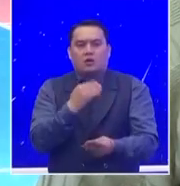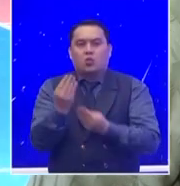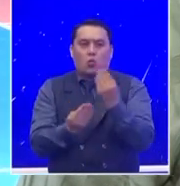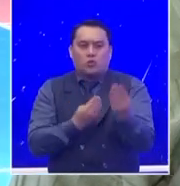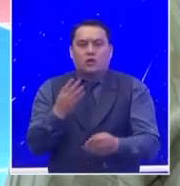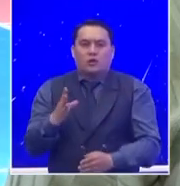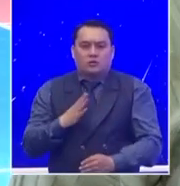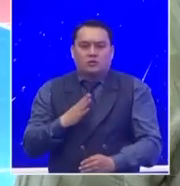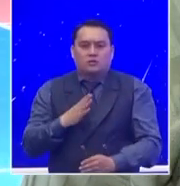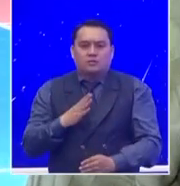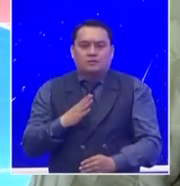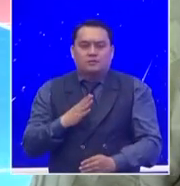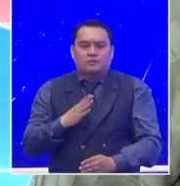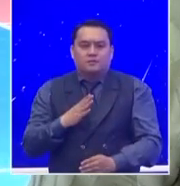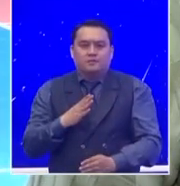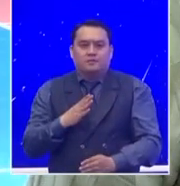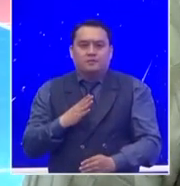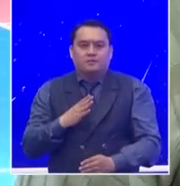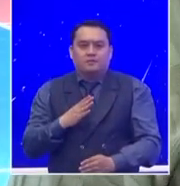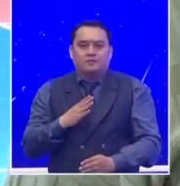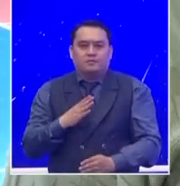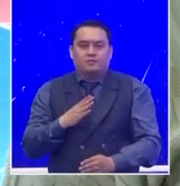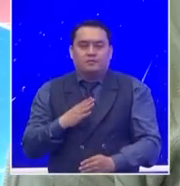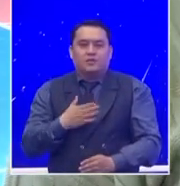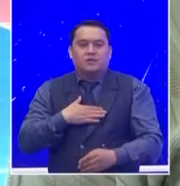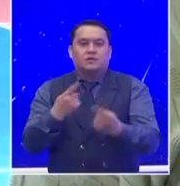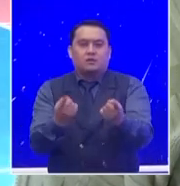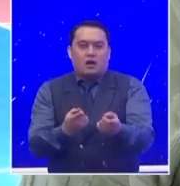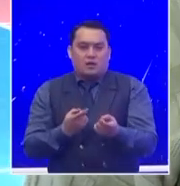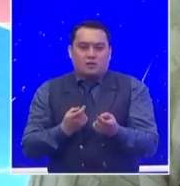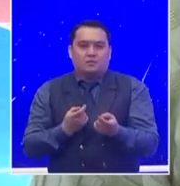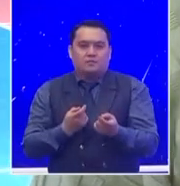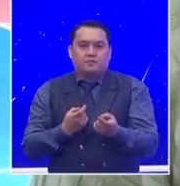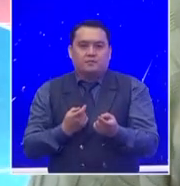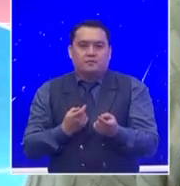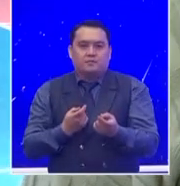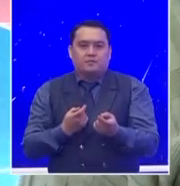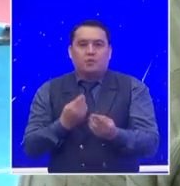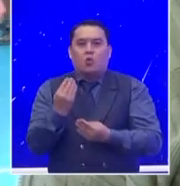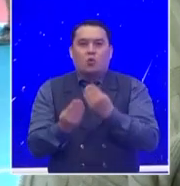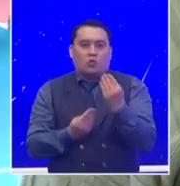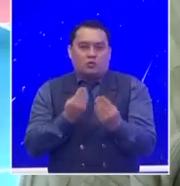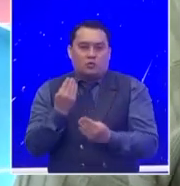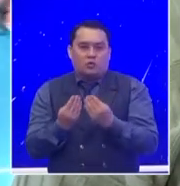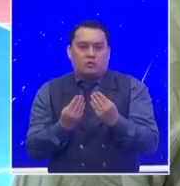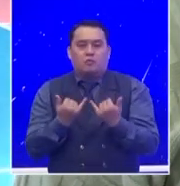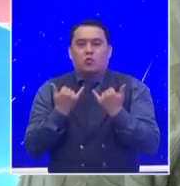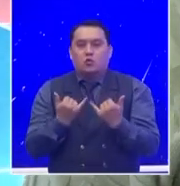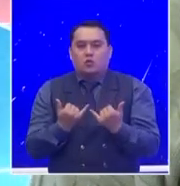ойнайтын. Бізді де соған тартып, осы дәріс ойнаңдар дедім. Бүгін